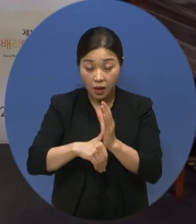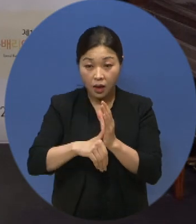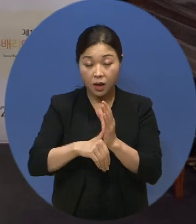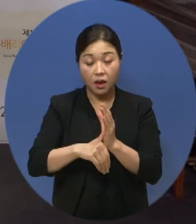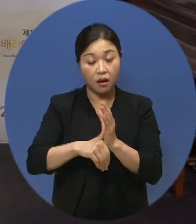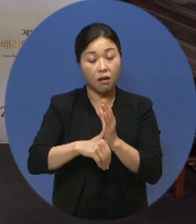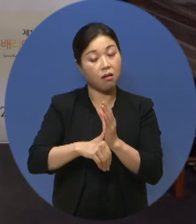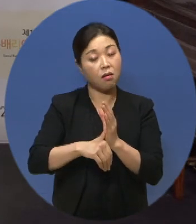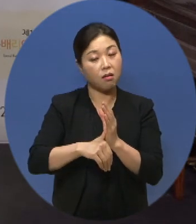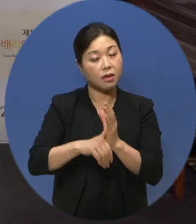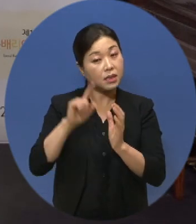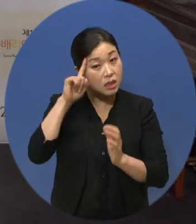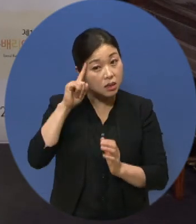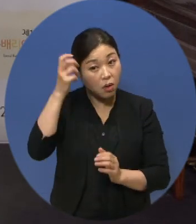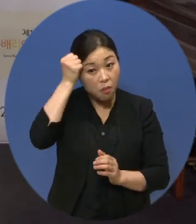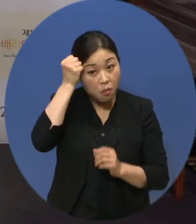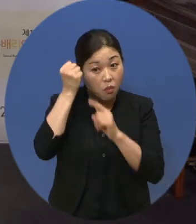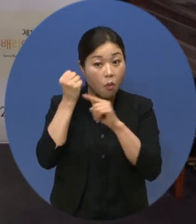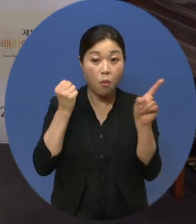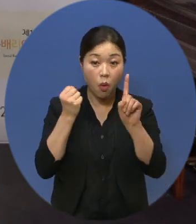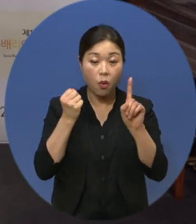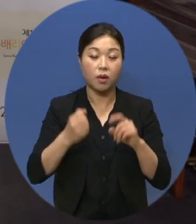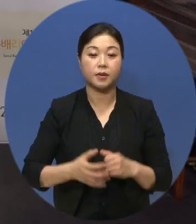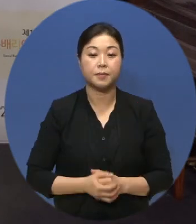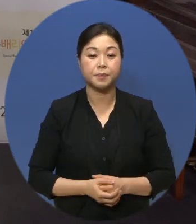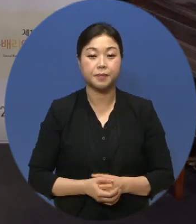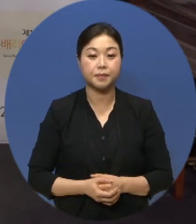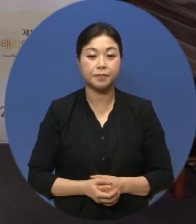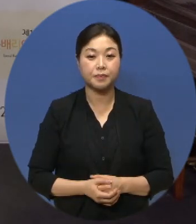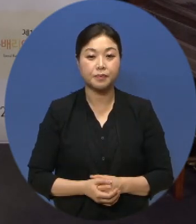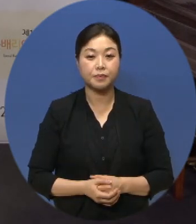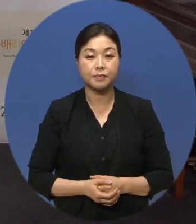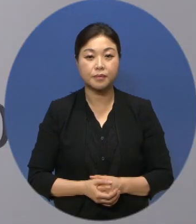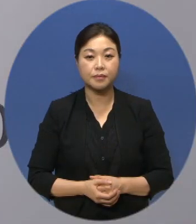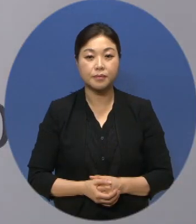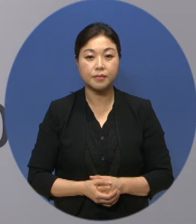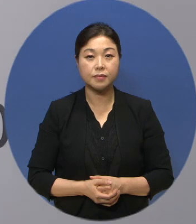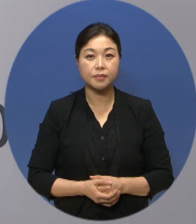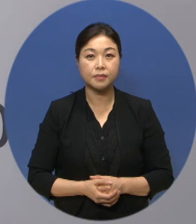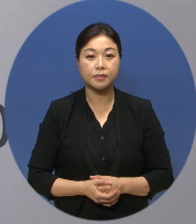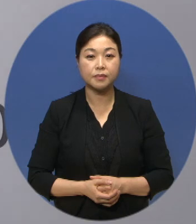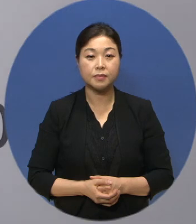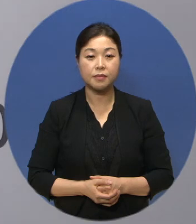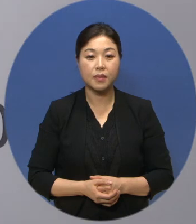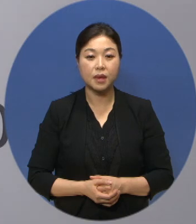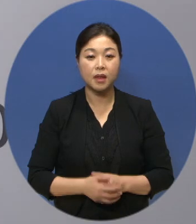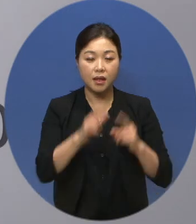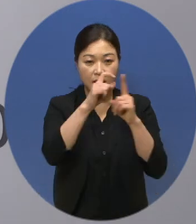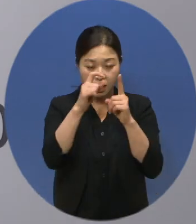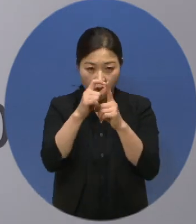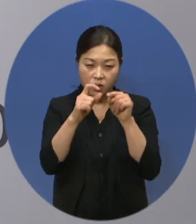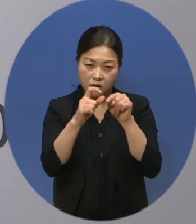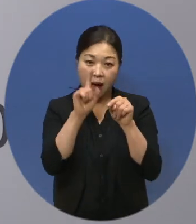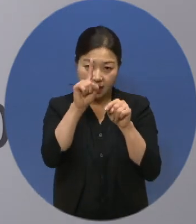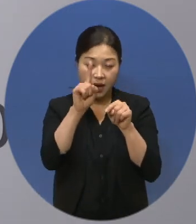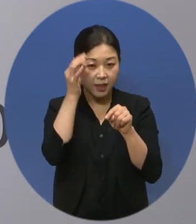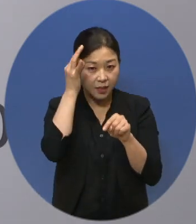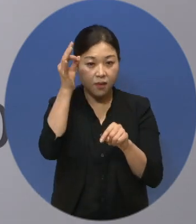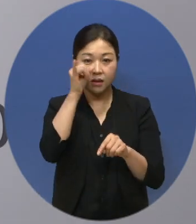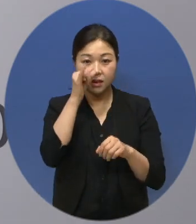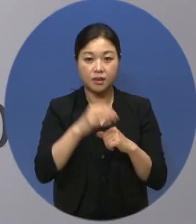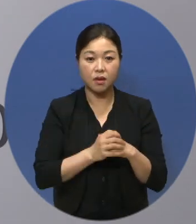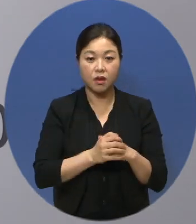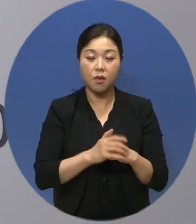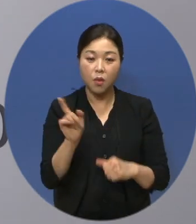유념했던 것들, 좀 신경을 쓰셨던 부분들 좀 설명을 해주세요. 저는 굉장히 특징적인 단어 하나가 좀 떠오르는데 네. 이